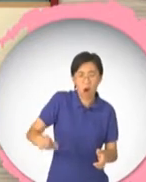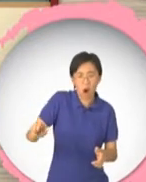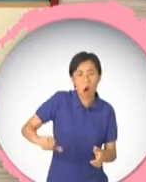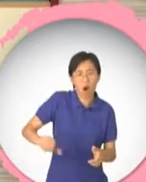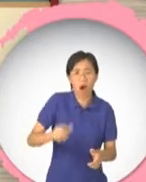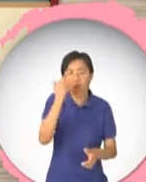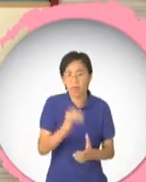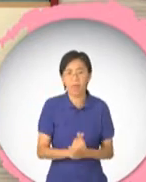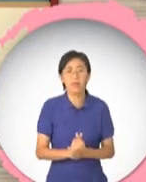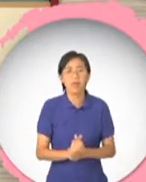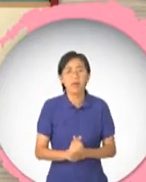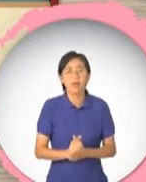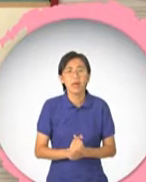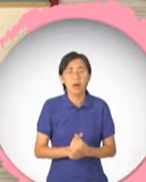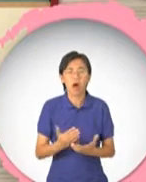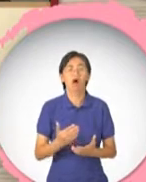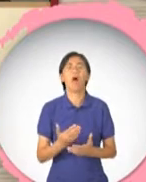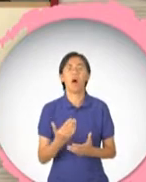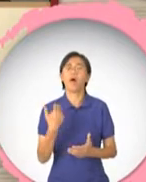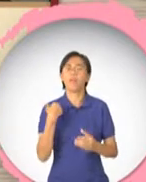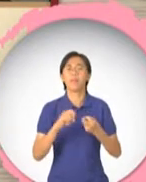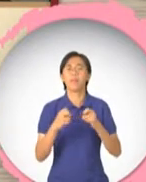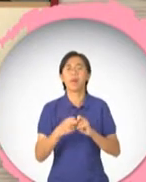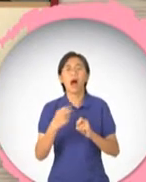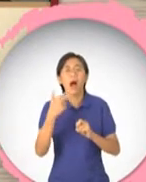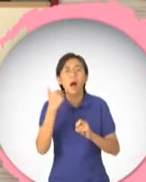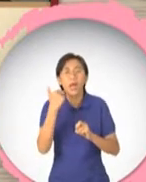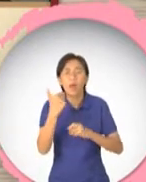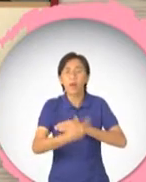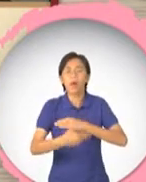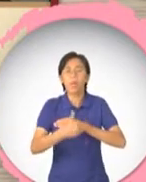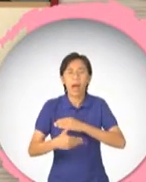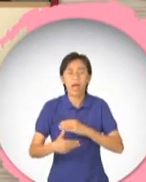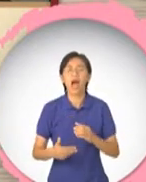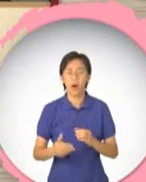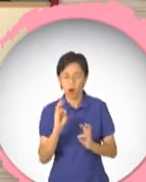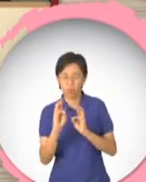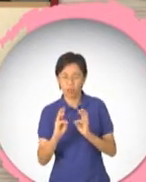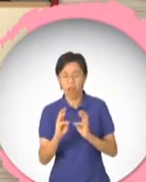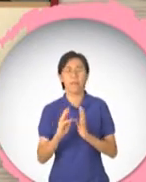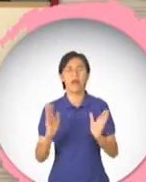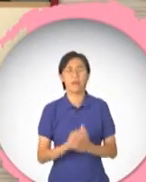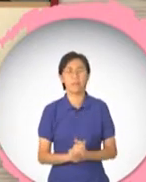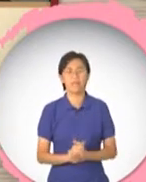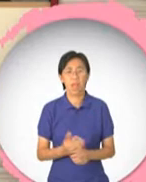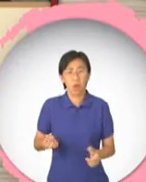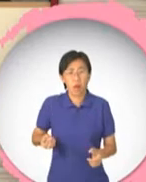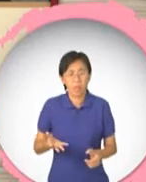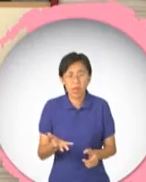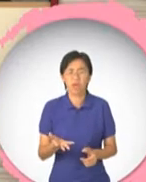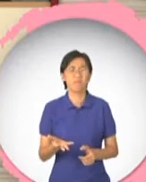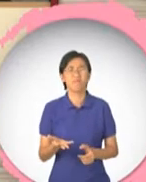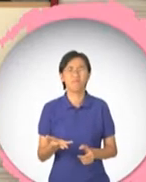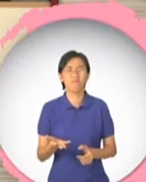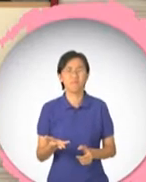ขนมที่ได้มีลักษณะที่กระด้างนะคะรวมไปถึงถ้ามีแป้งนวลติดในชิ้นขนมมากเกินไปเมื่อเราเอาไปทอดอะค่ะนะคะมันอาจจะอมน้